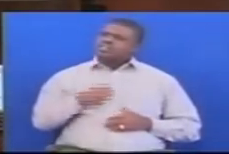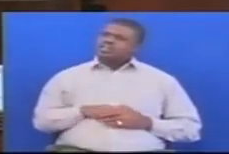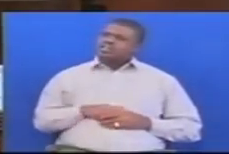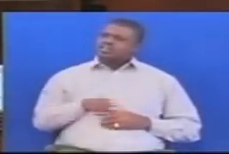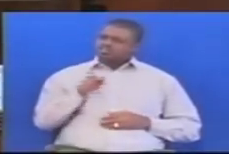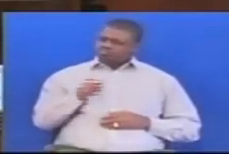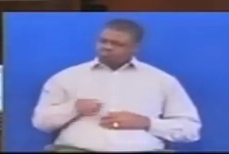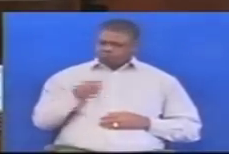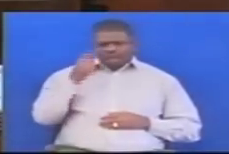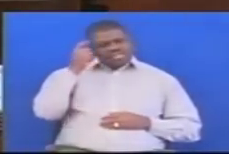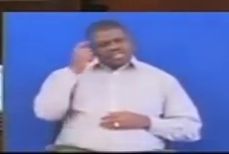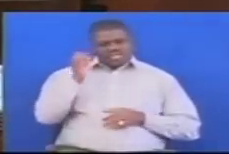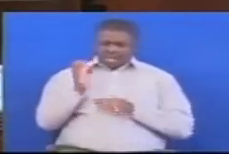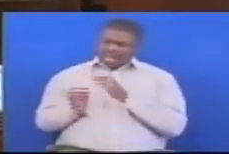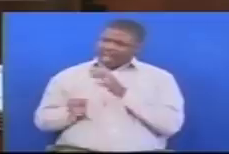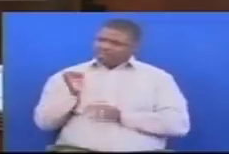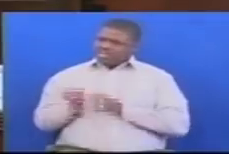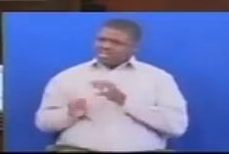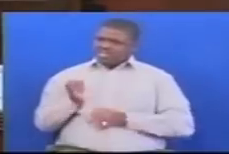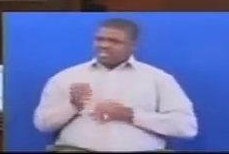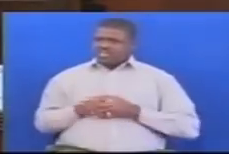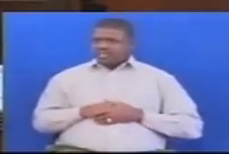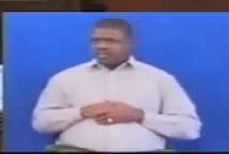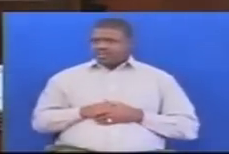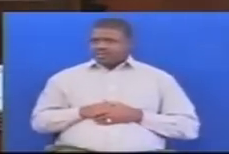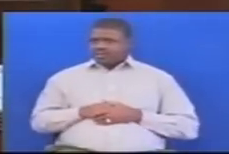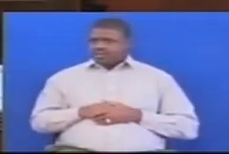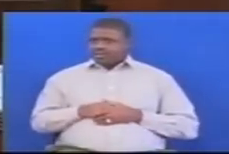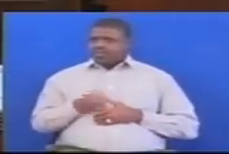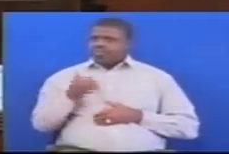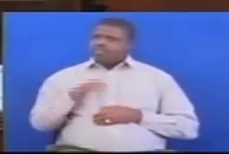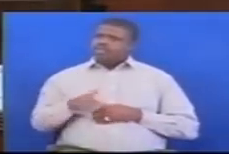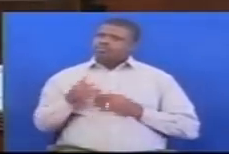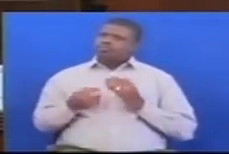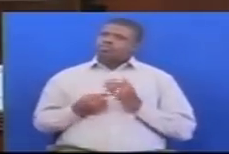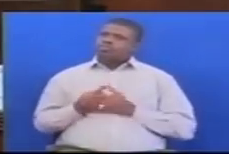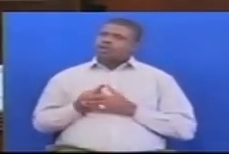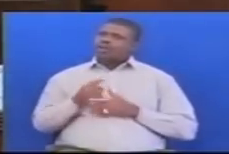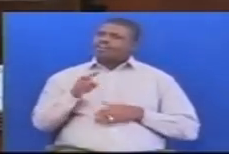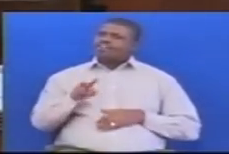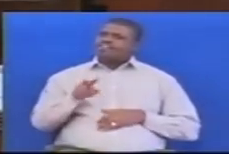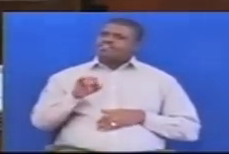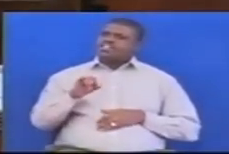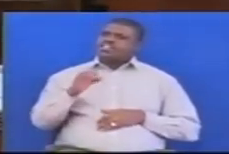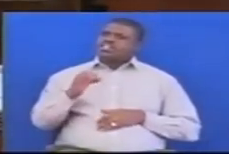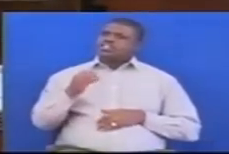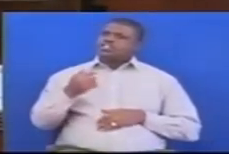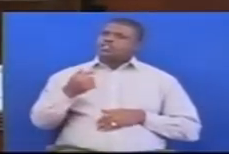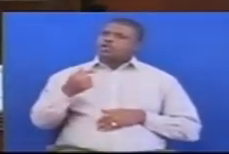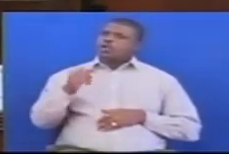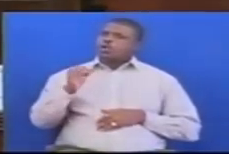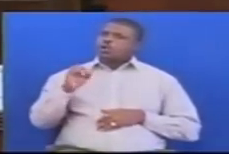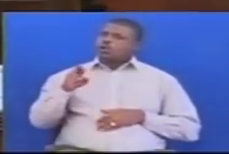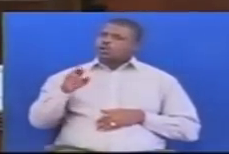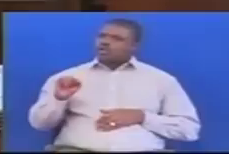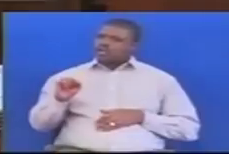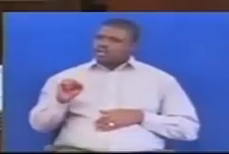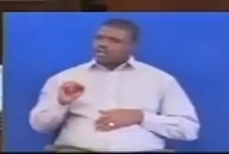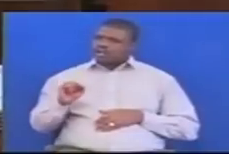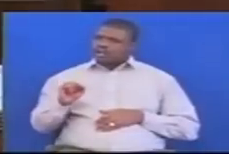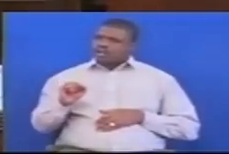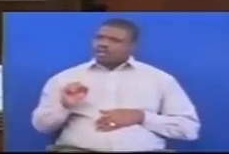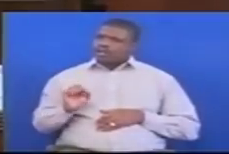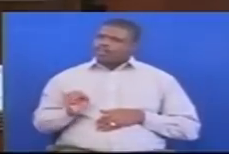mwenye akili yake timamu kabisa, maji unayatoa ziwa Victoria mpaka Malampaka kwa shilingi